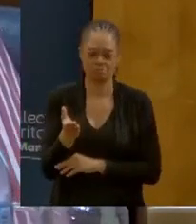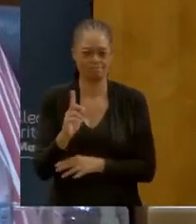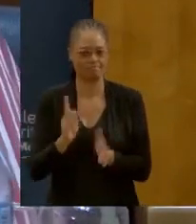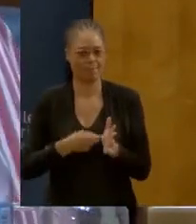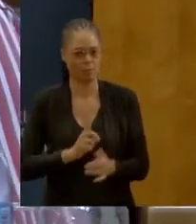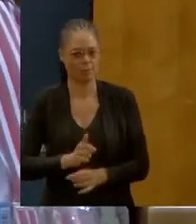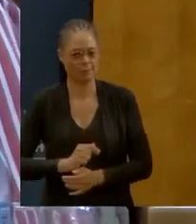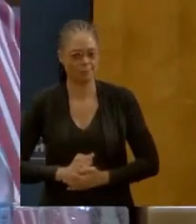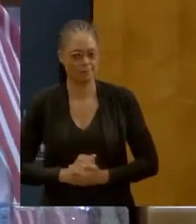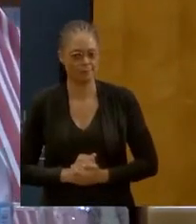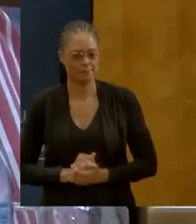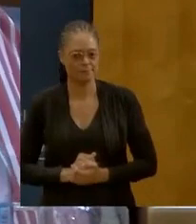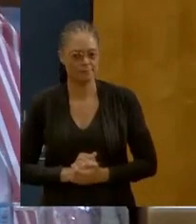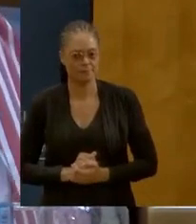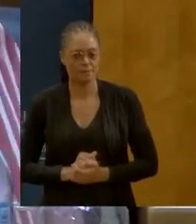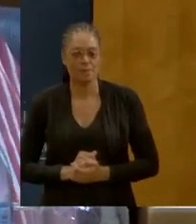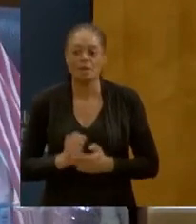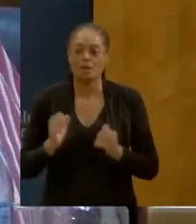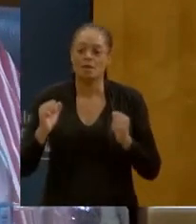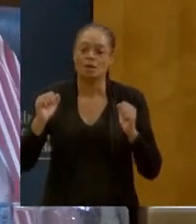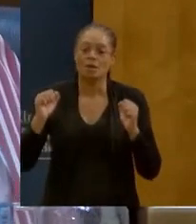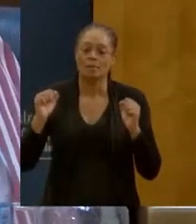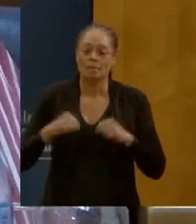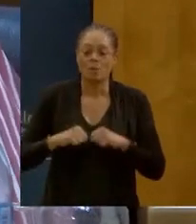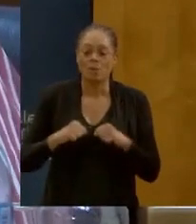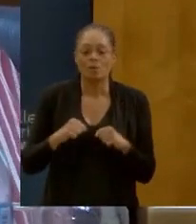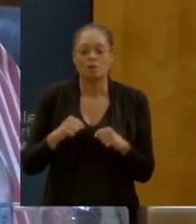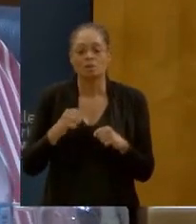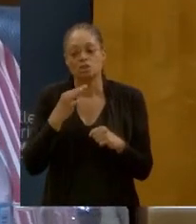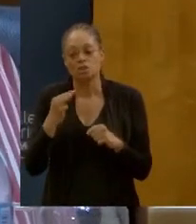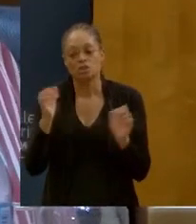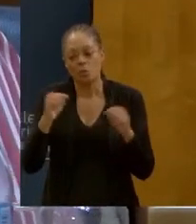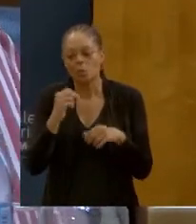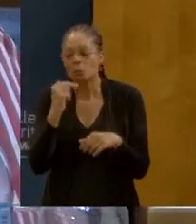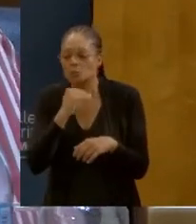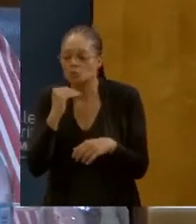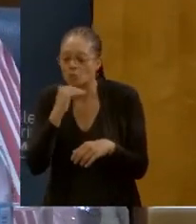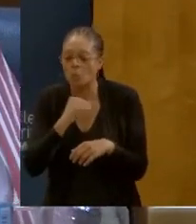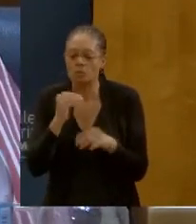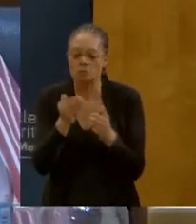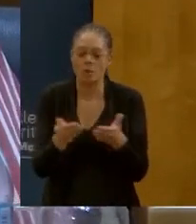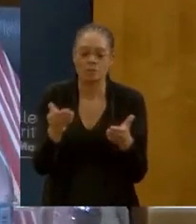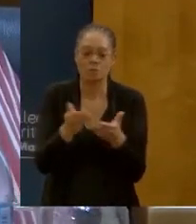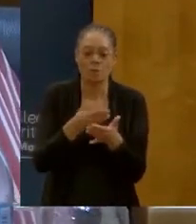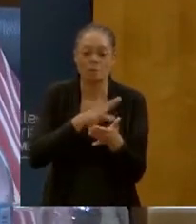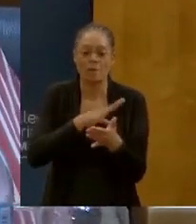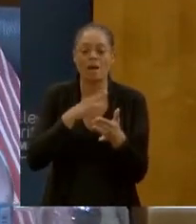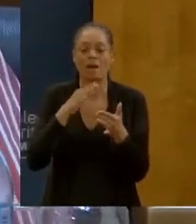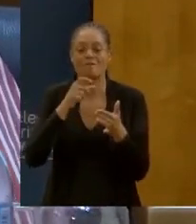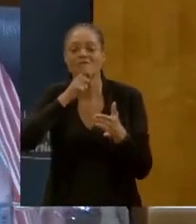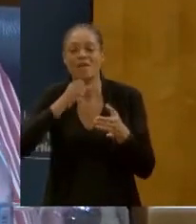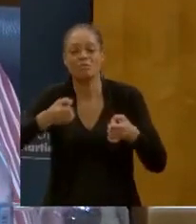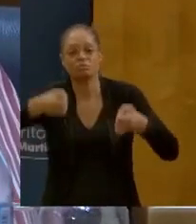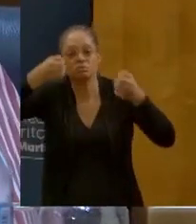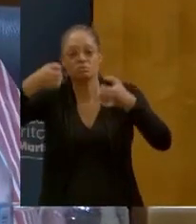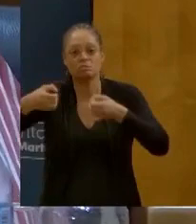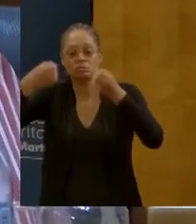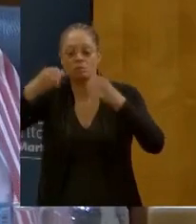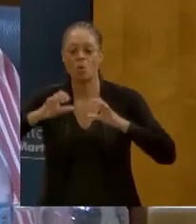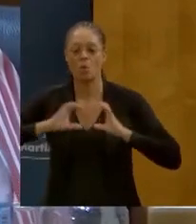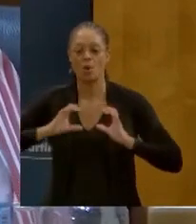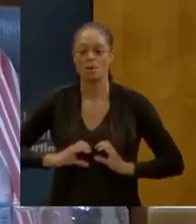Deuxièmement, alors on pouvait justifier, après, il y avait l'urgence parce qu'il y avait des menuisiers à reprendre au collège